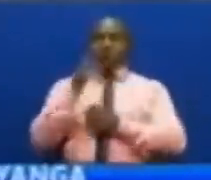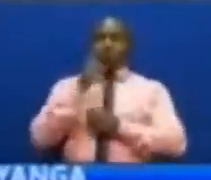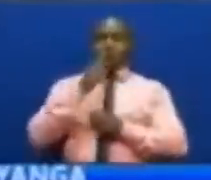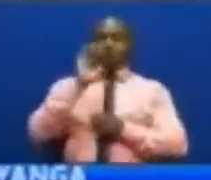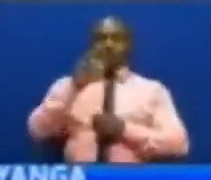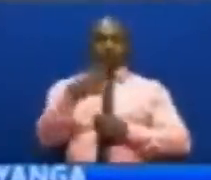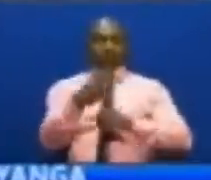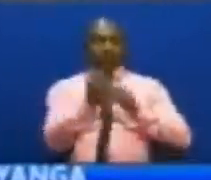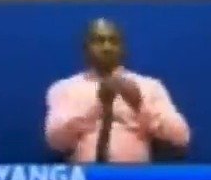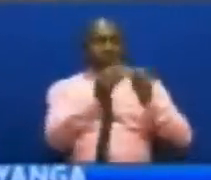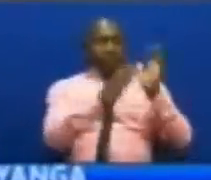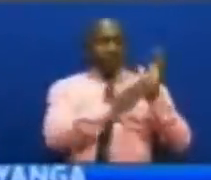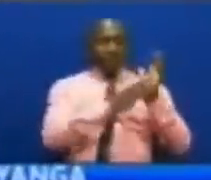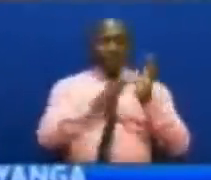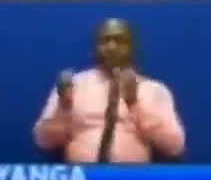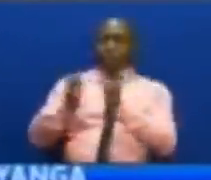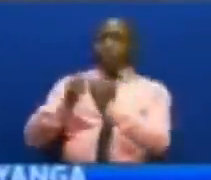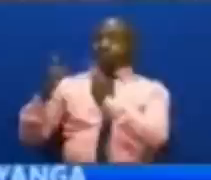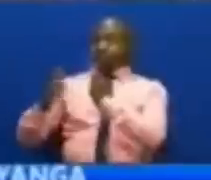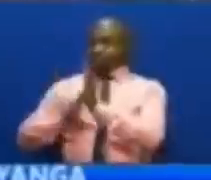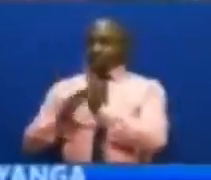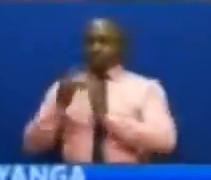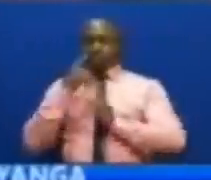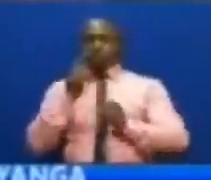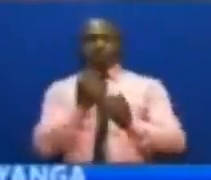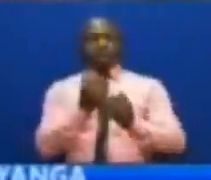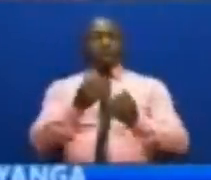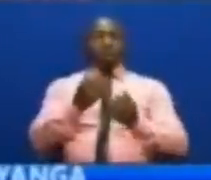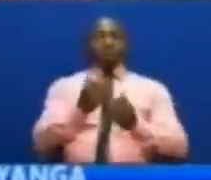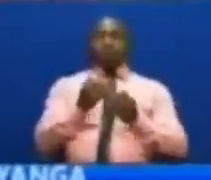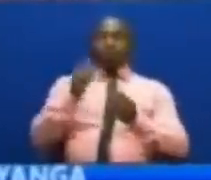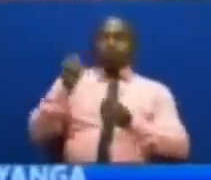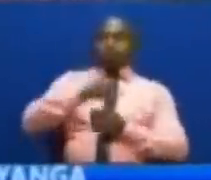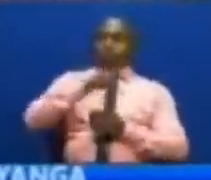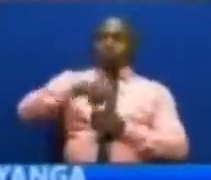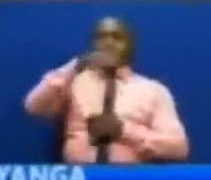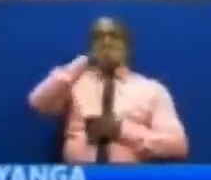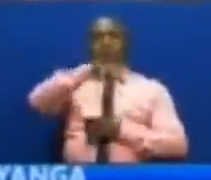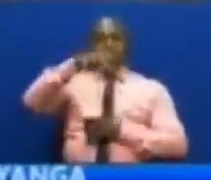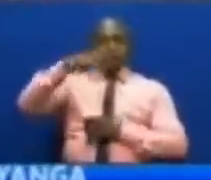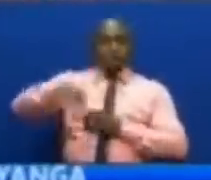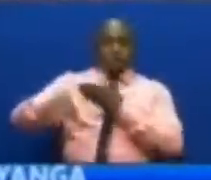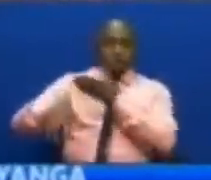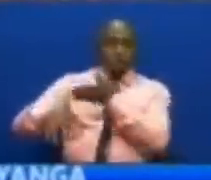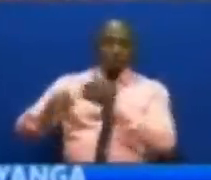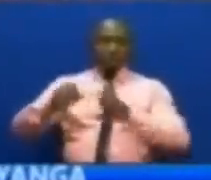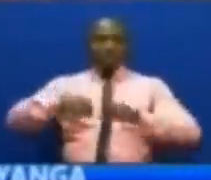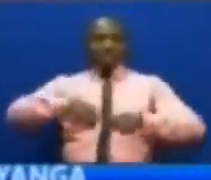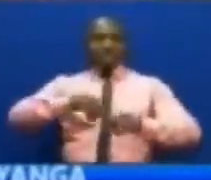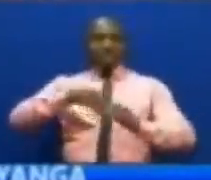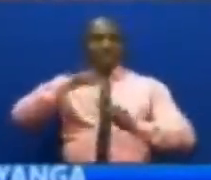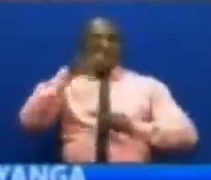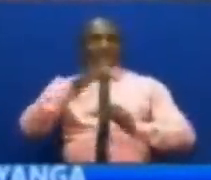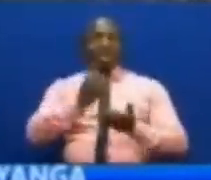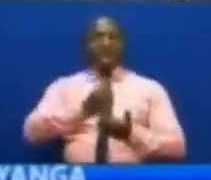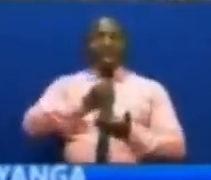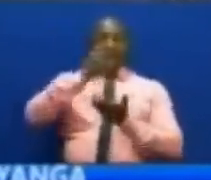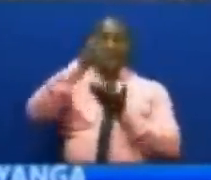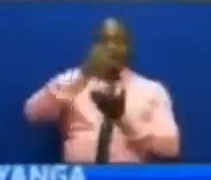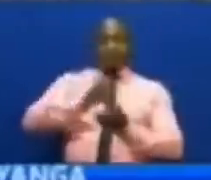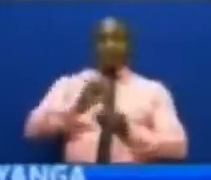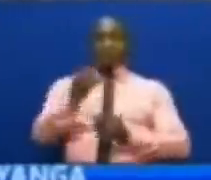2018-2019 ulishuhudia idadi kubwa zao hilo ikikosa wanunuzi, ambapo zaidi ya kilo milioni 2,800,000 wilayani Kahama mkoani